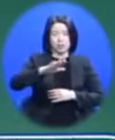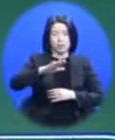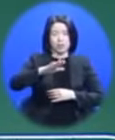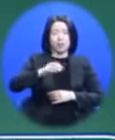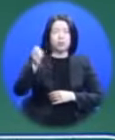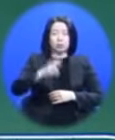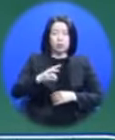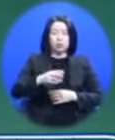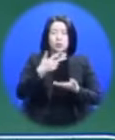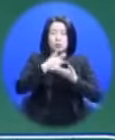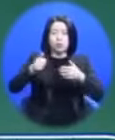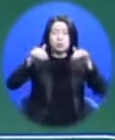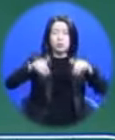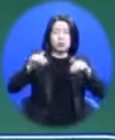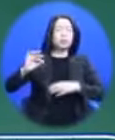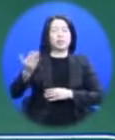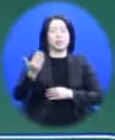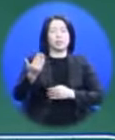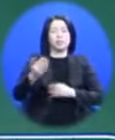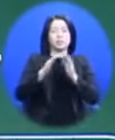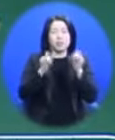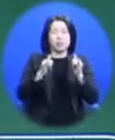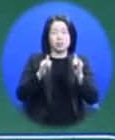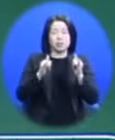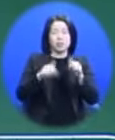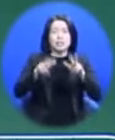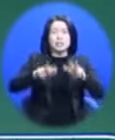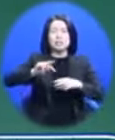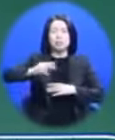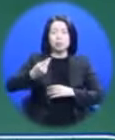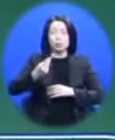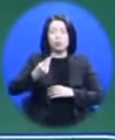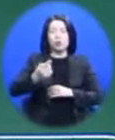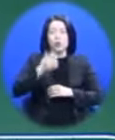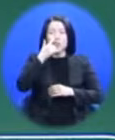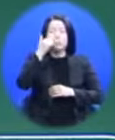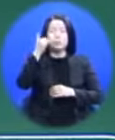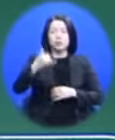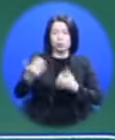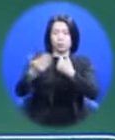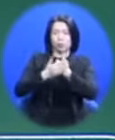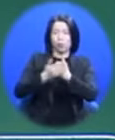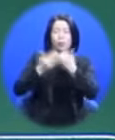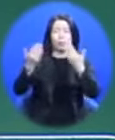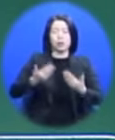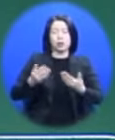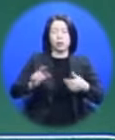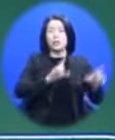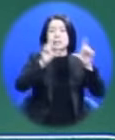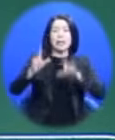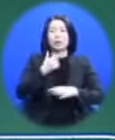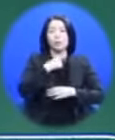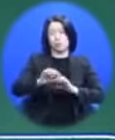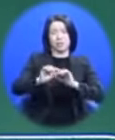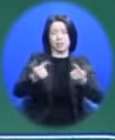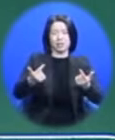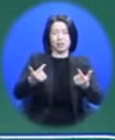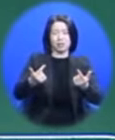사람이 이제 부모님께 도와달라, 또 부모님의 도움을 받고 살고 싶지는